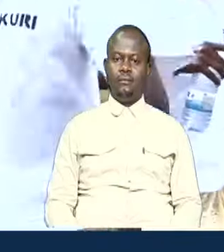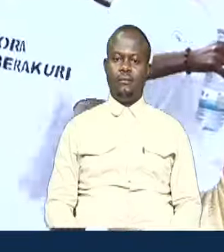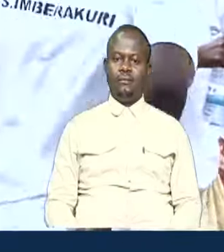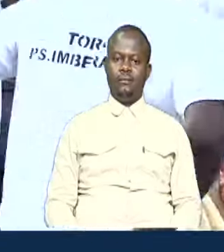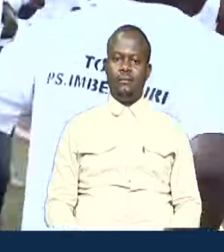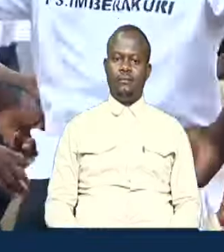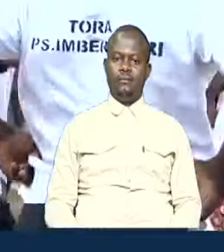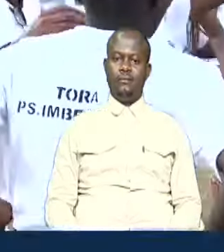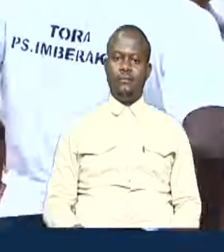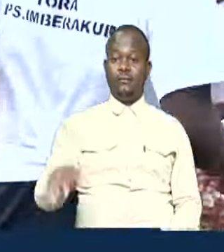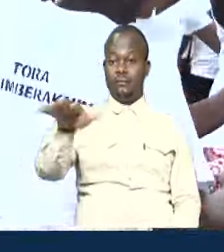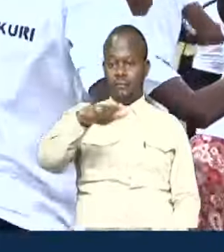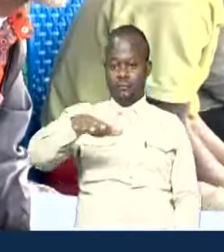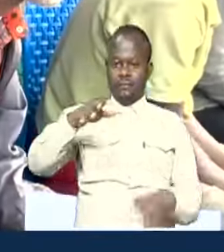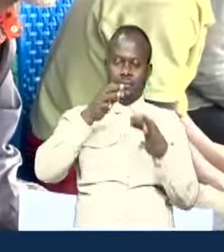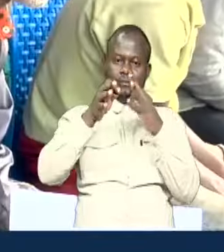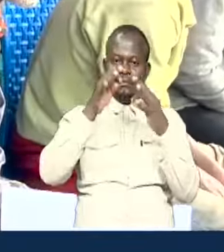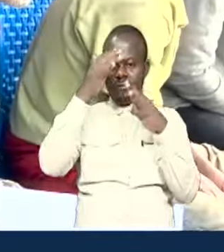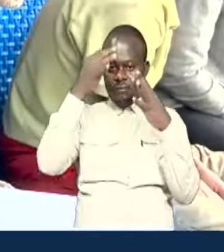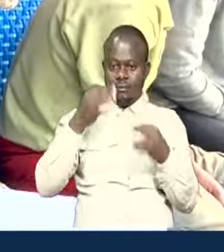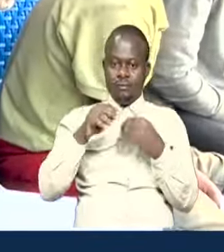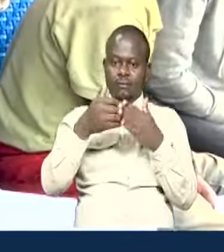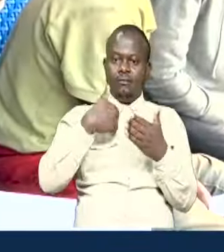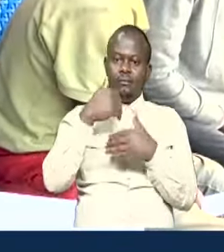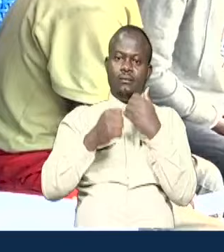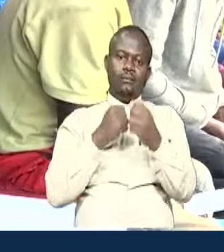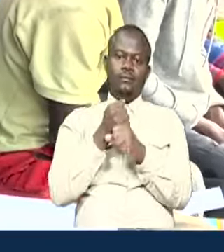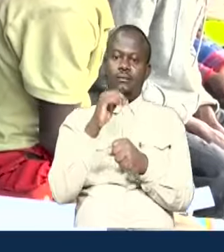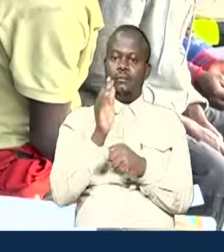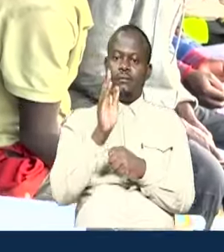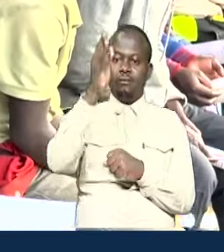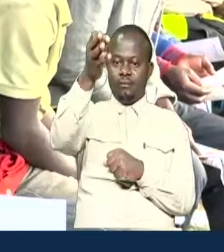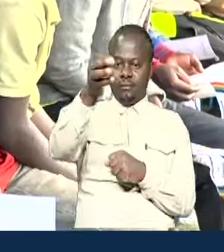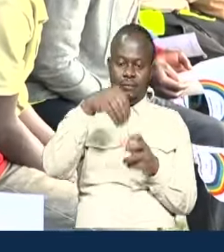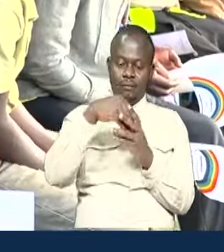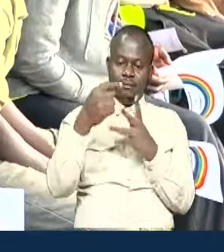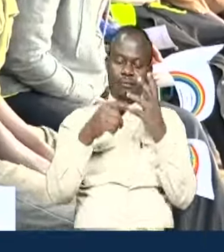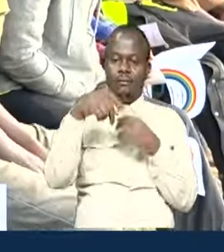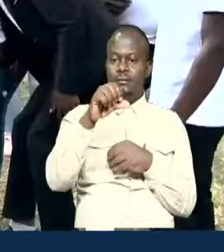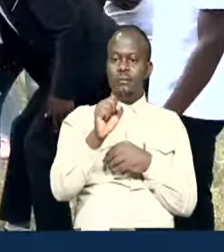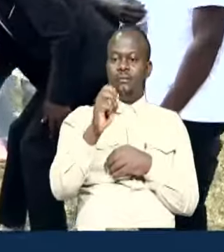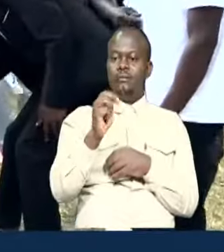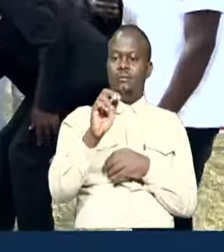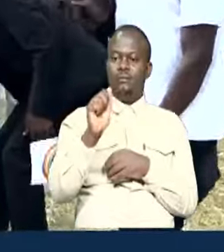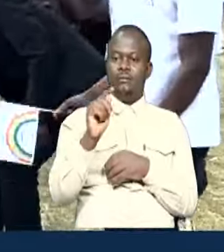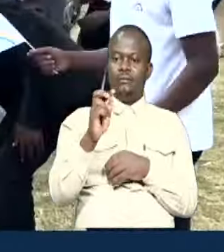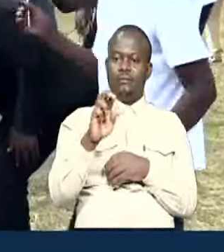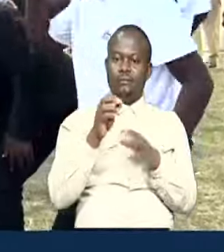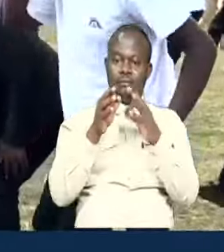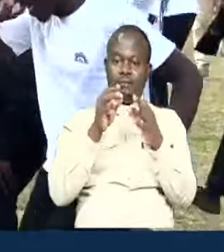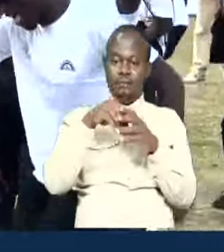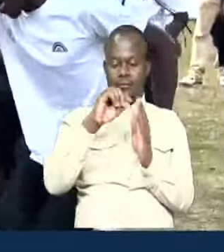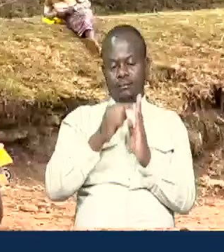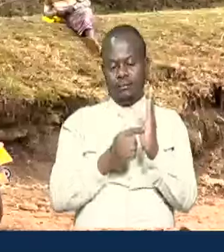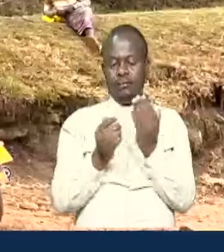Burera ribasobanurira imigabo n'imigambi rifite mu myaka 5 iri imbere. Mu by'ishyaka PS Imbera kuri ryagarutseho harimo ingingo